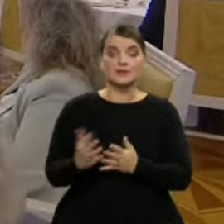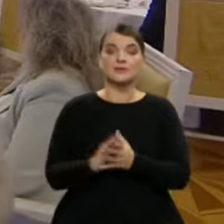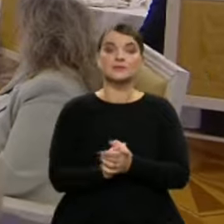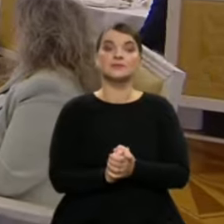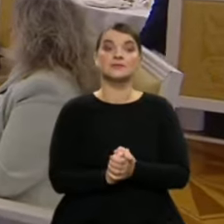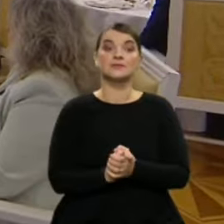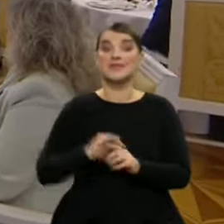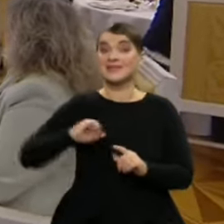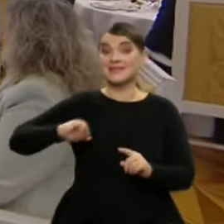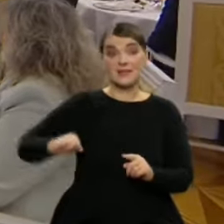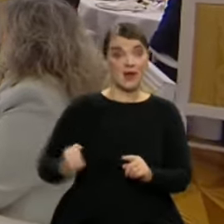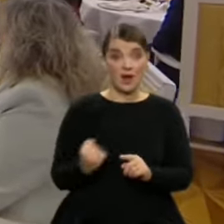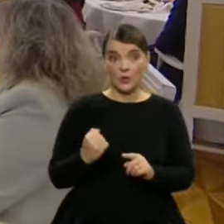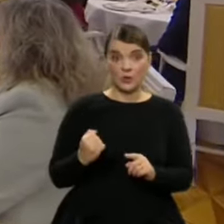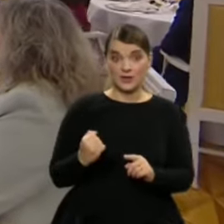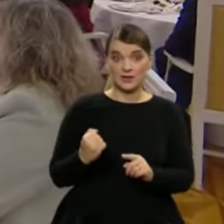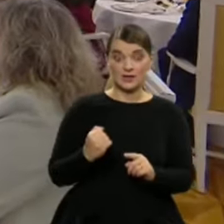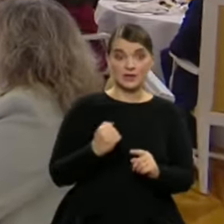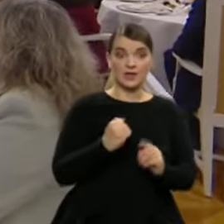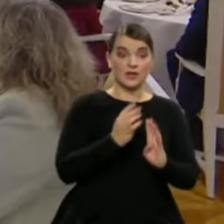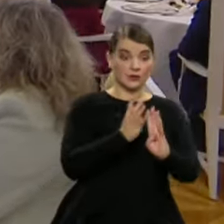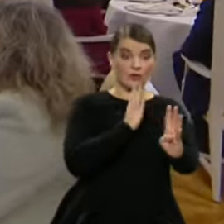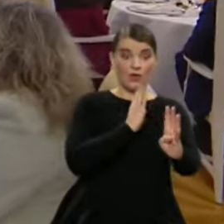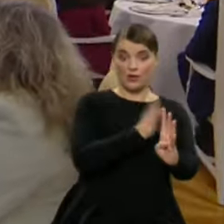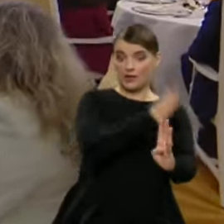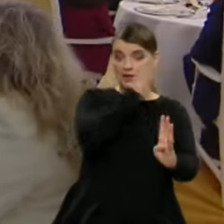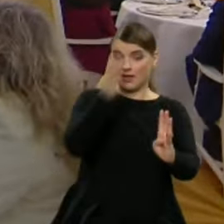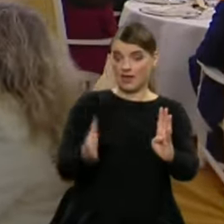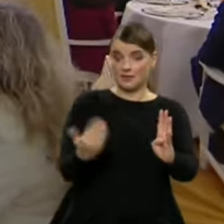Nes tų draugų, kurie buvo už tvoros, jau nebebuvo.